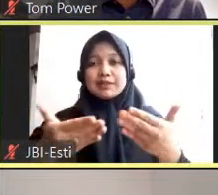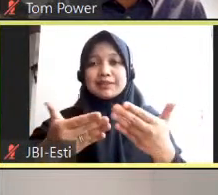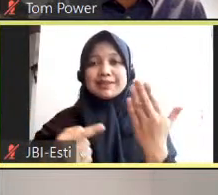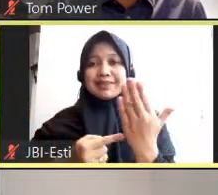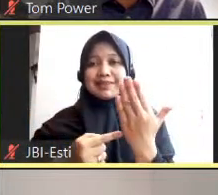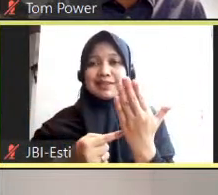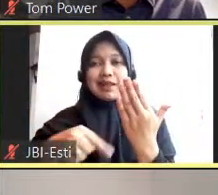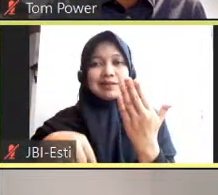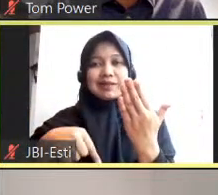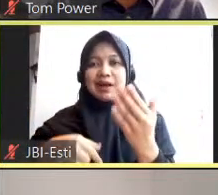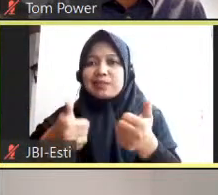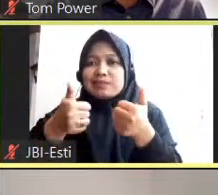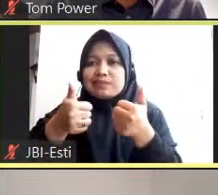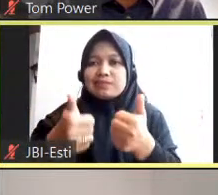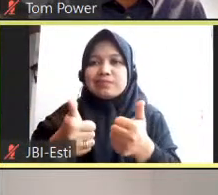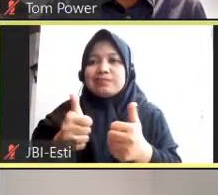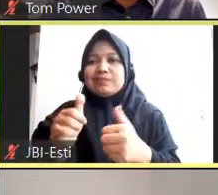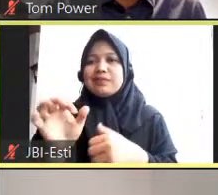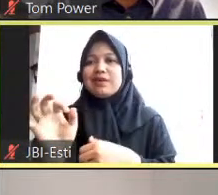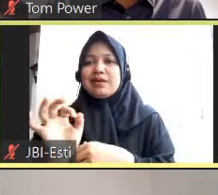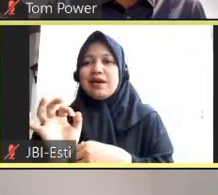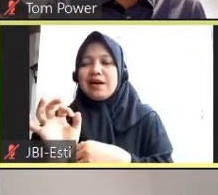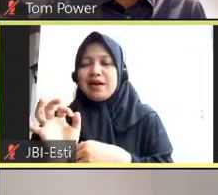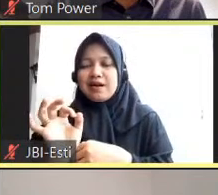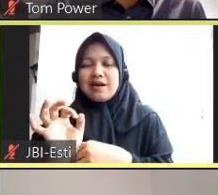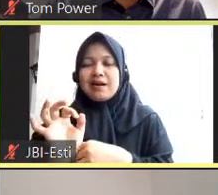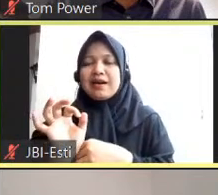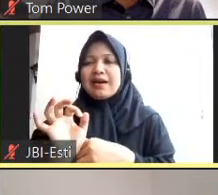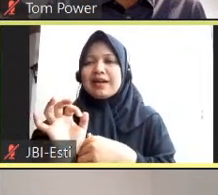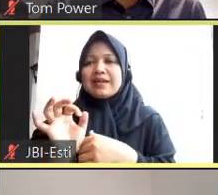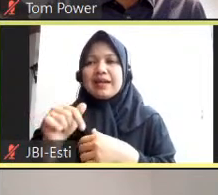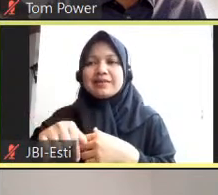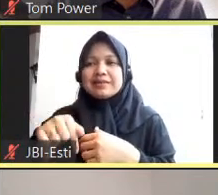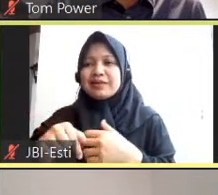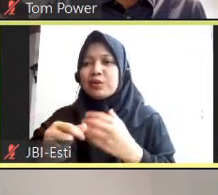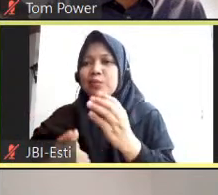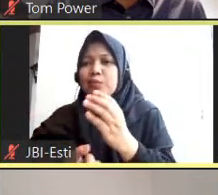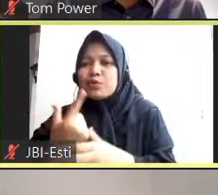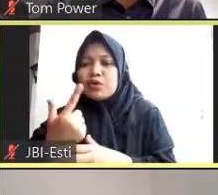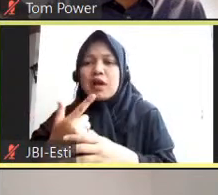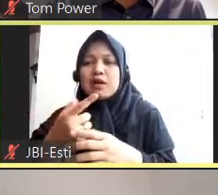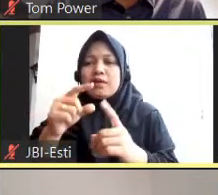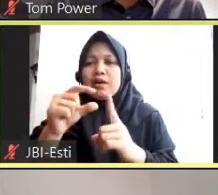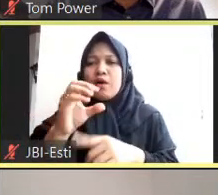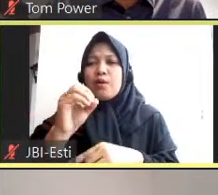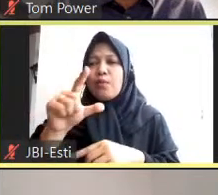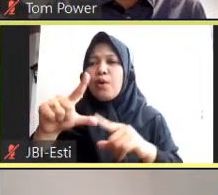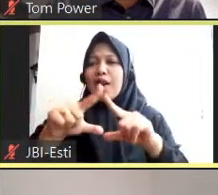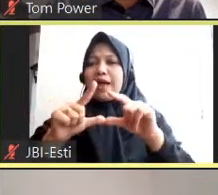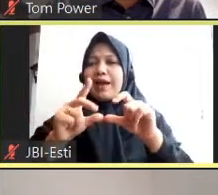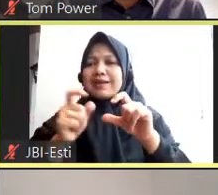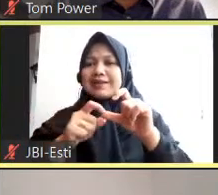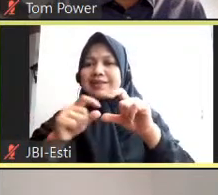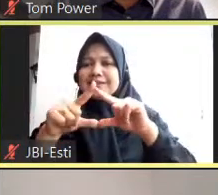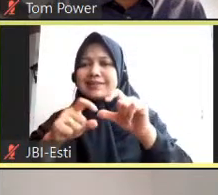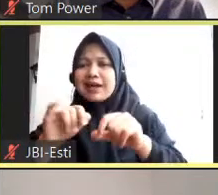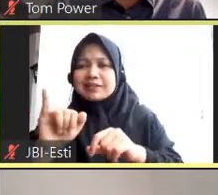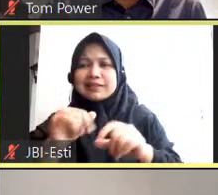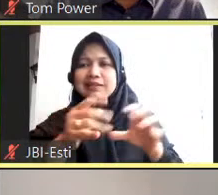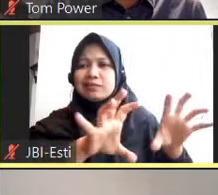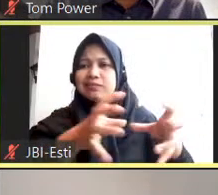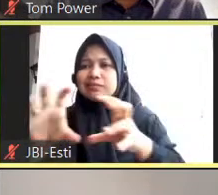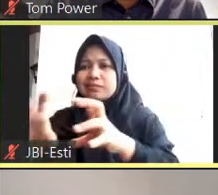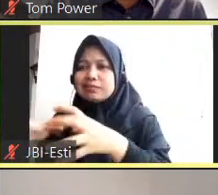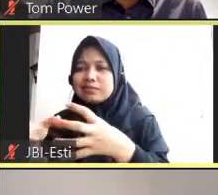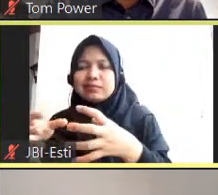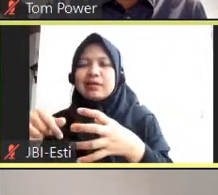sehat dan justru cenderung melahirkan polarisasi yang mengesampingkan demokrasi dan juga banyak represi, apakah